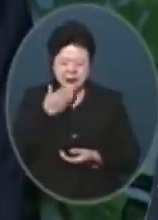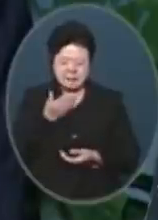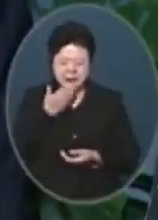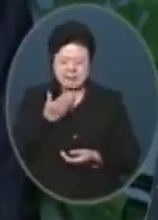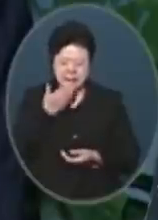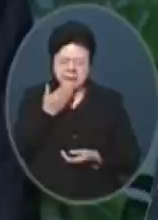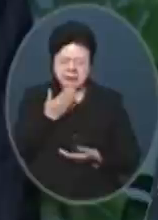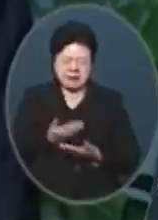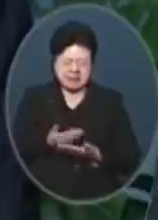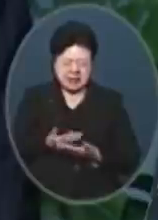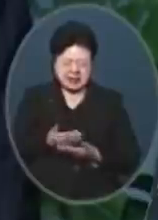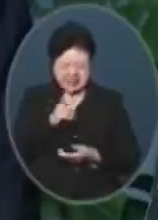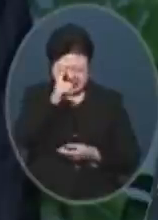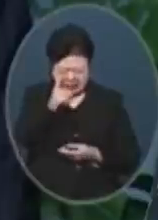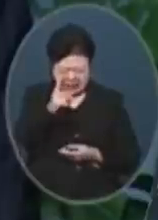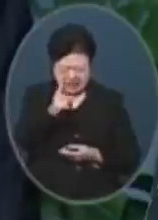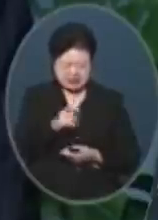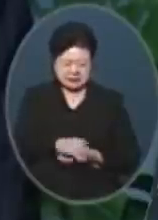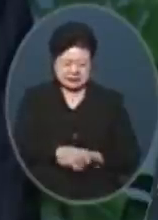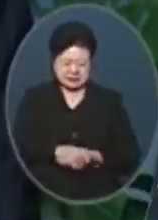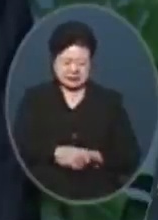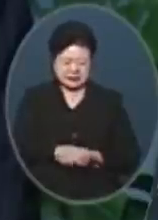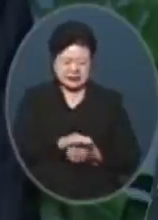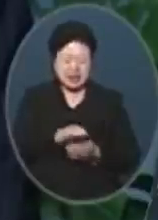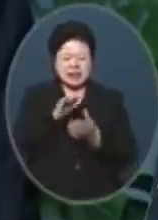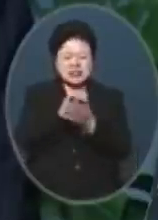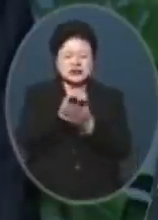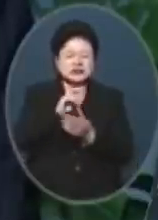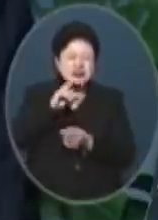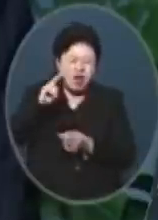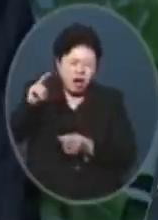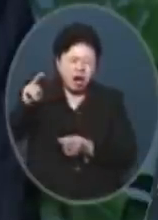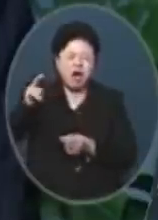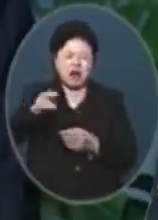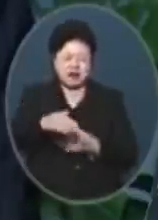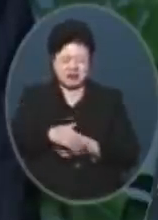밥 하는 게 좋지 나의 사랑하는 친구여